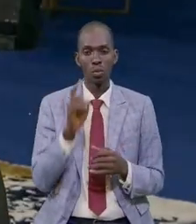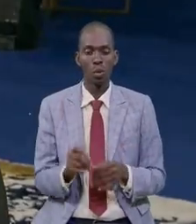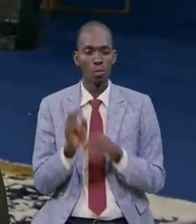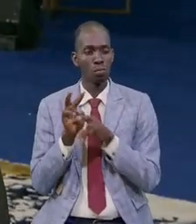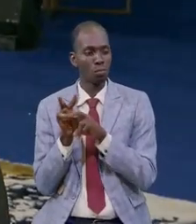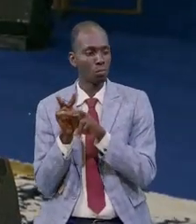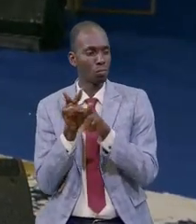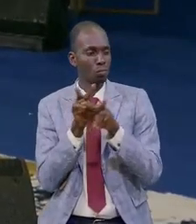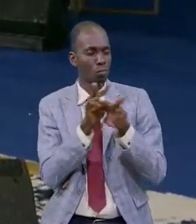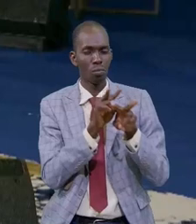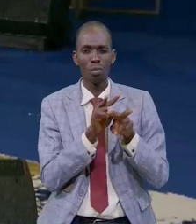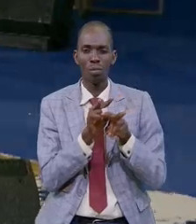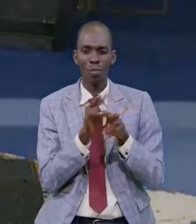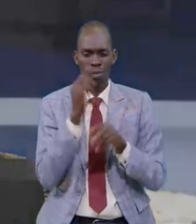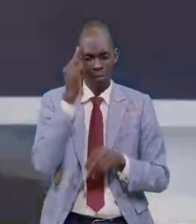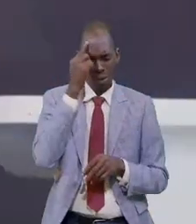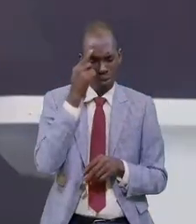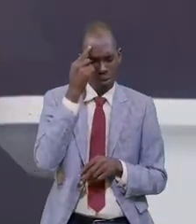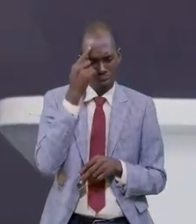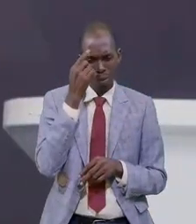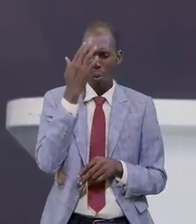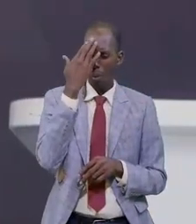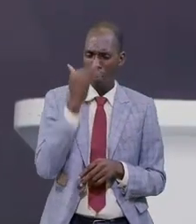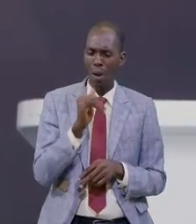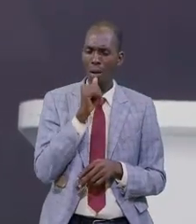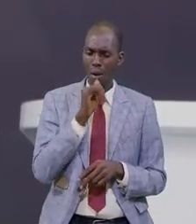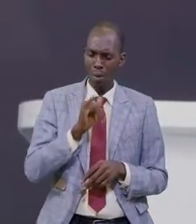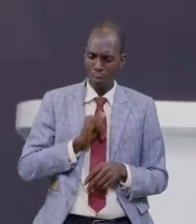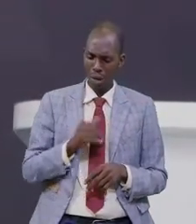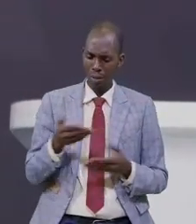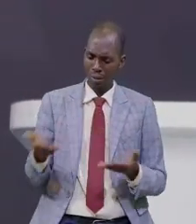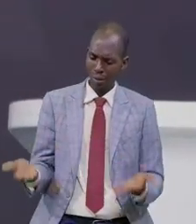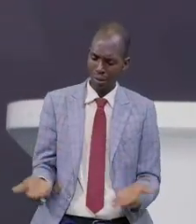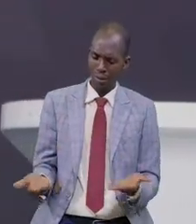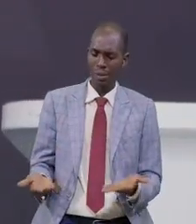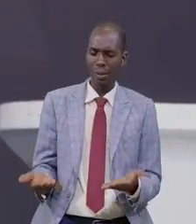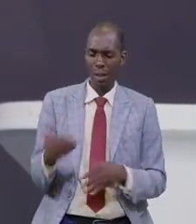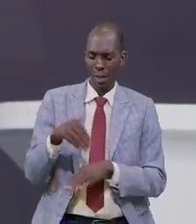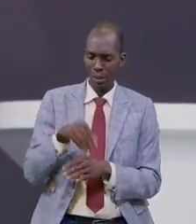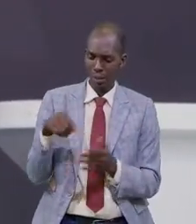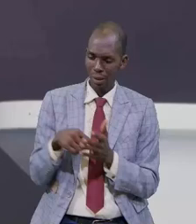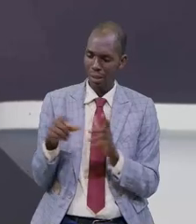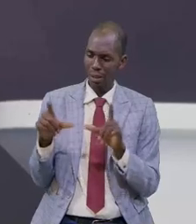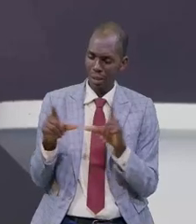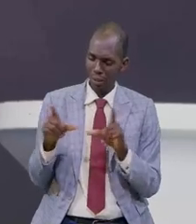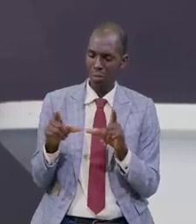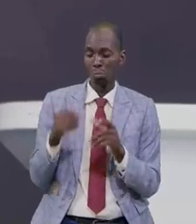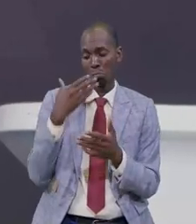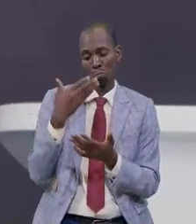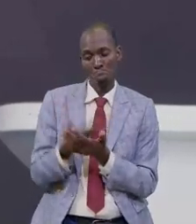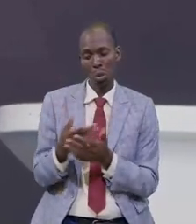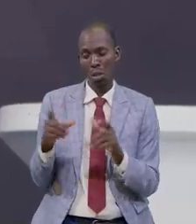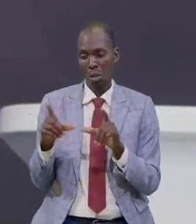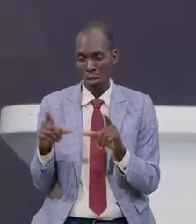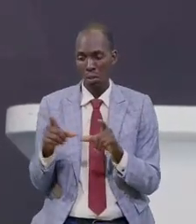regarder autour de vous pourquoi est-ce que je suis à ce niveau un bon niveau un niveau profitable un niveau